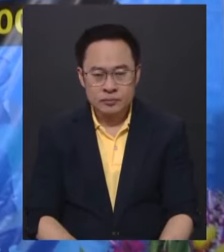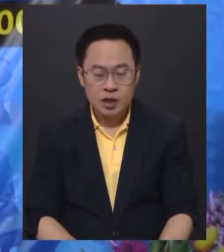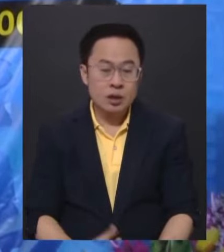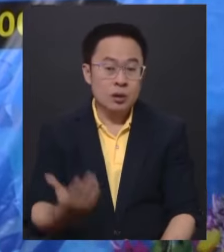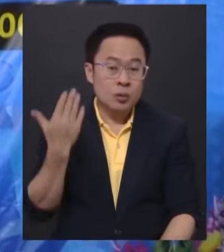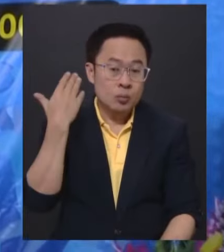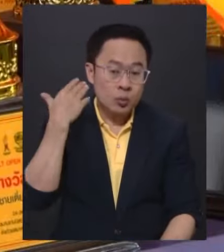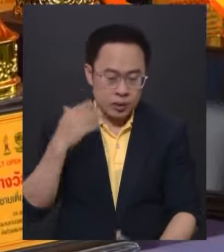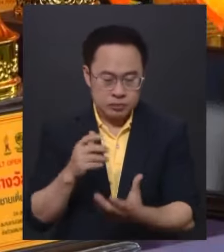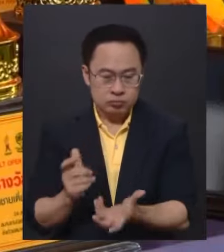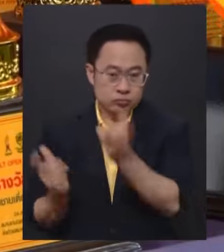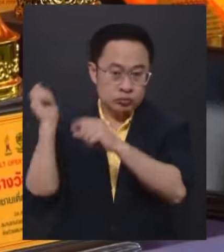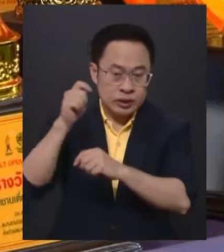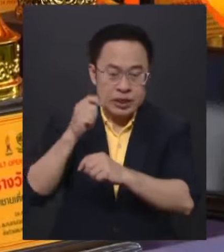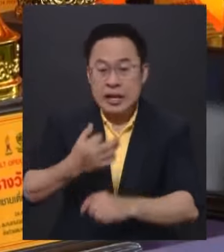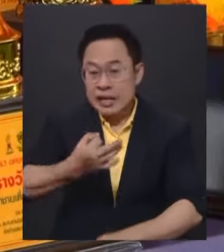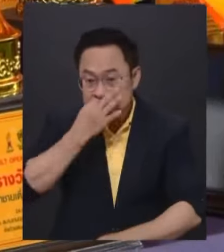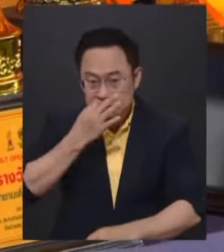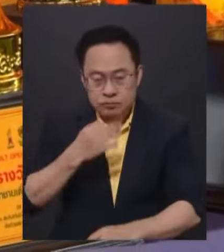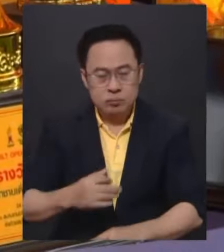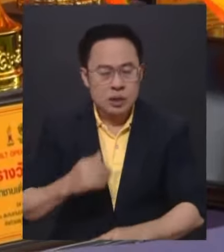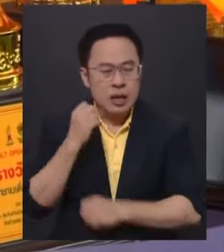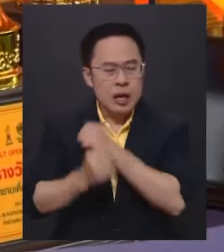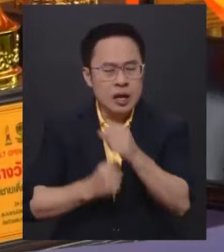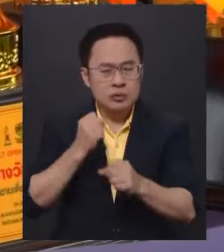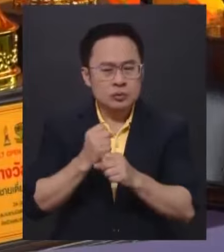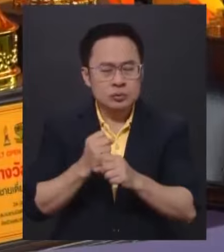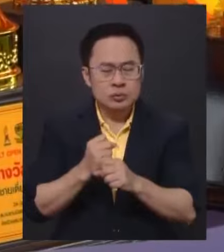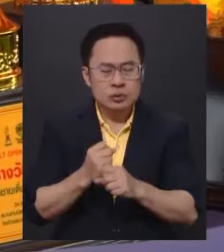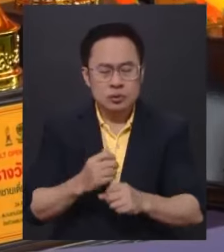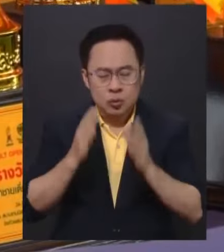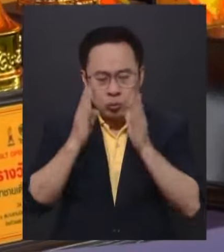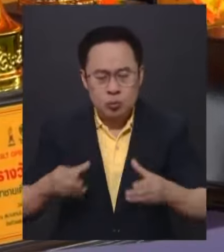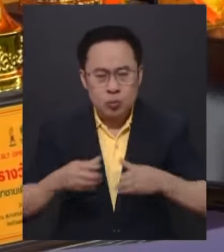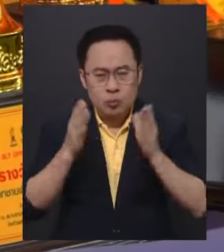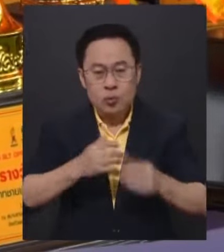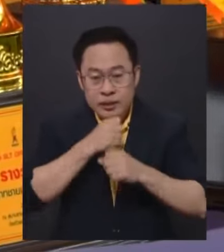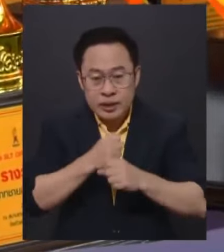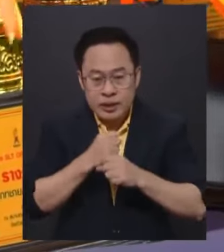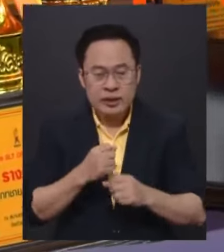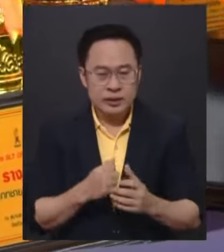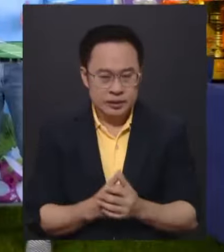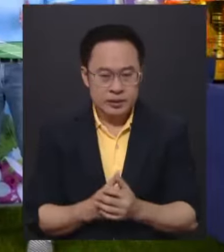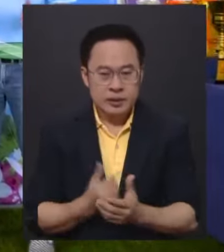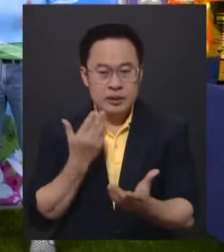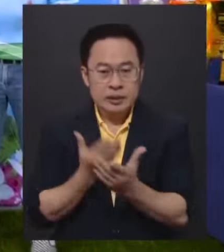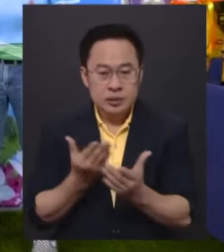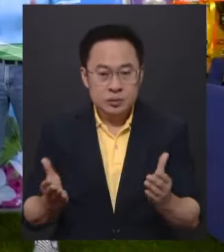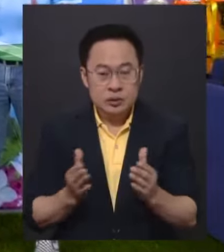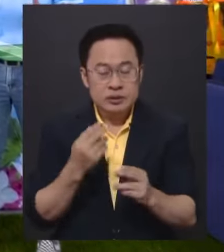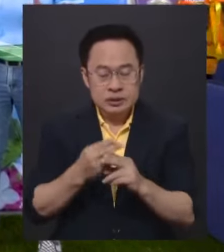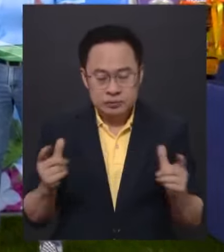การแข่งขันเทนนิสลีกอาวุโสอาชีพนะคะรายการ SLT Open 2024ค่ะเงินรางวัลรวมรายการนี้น